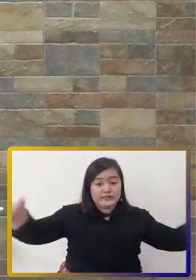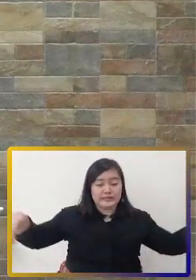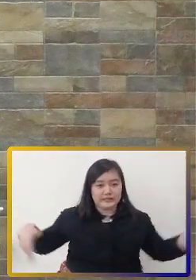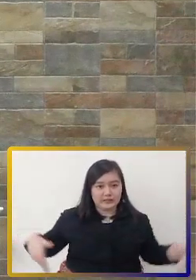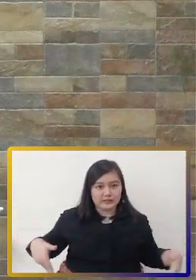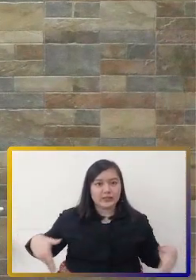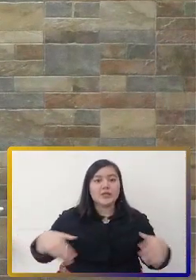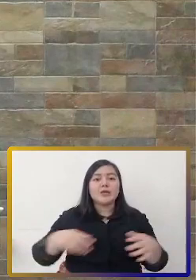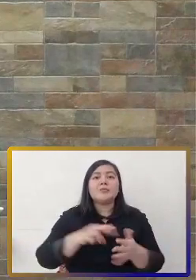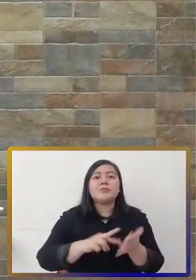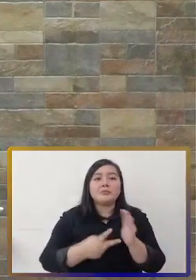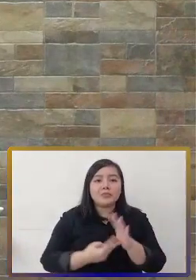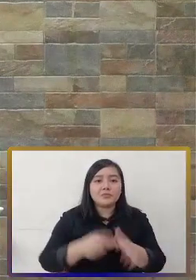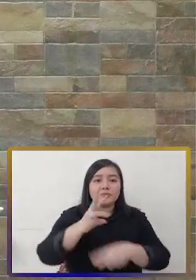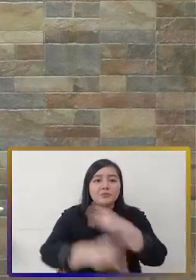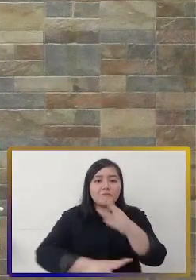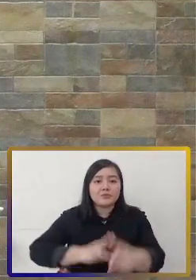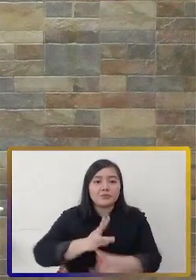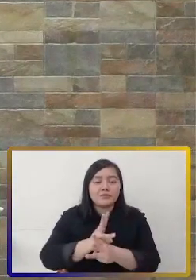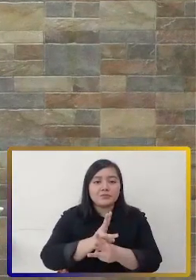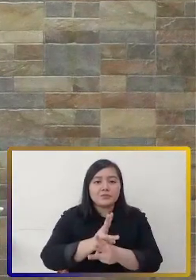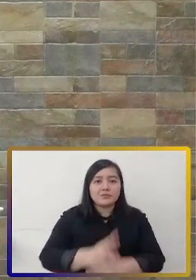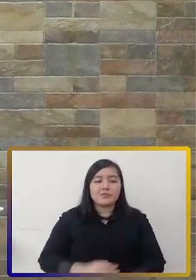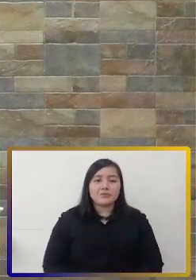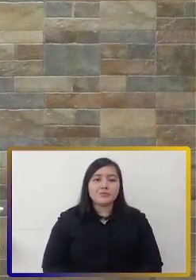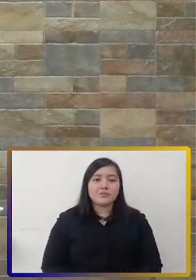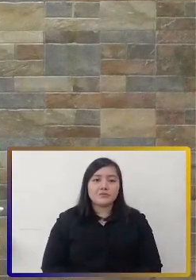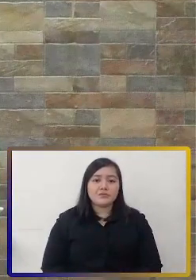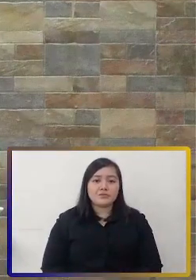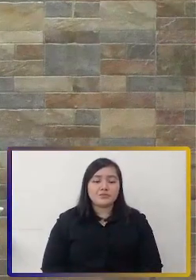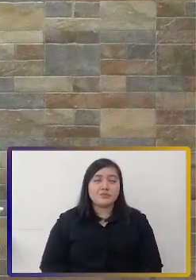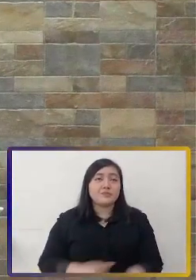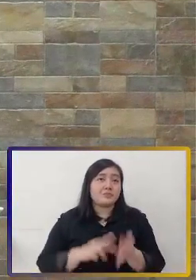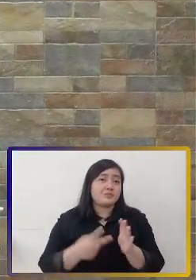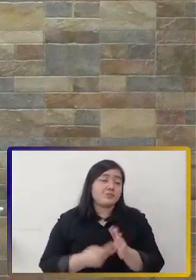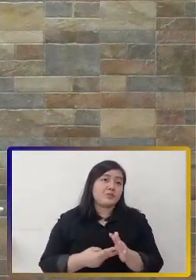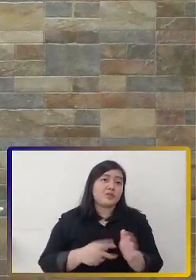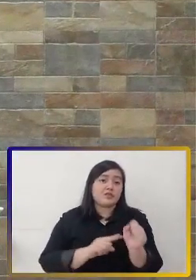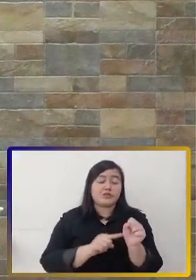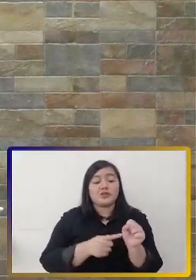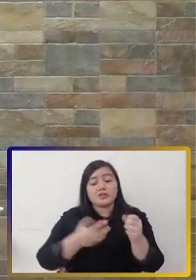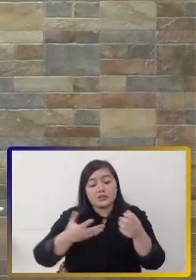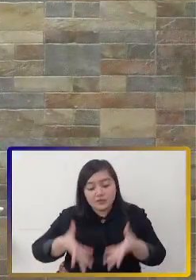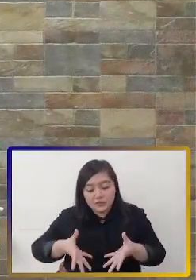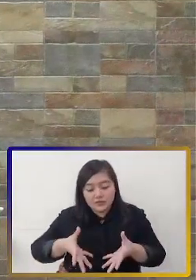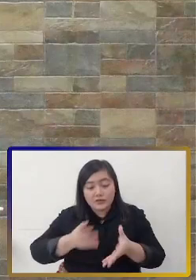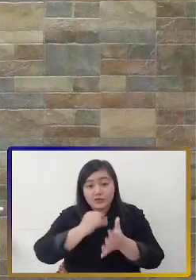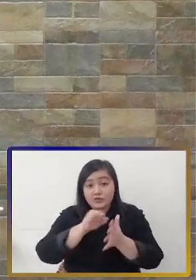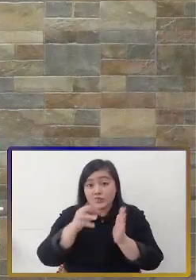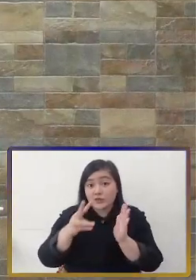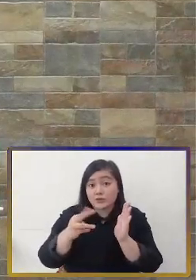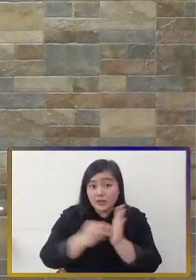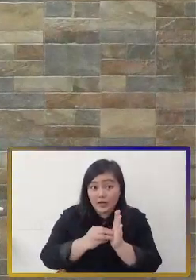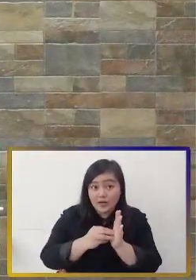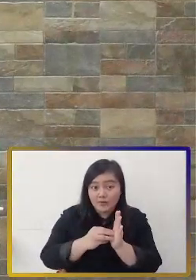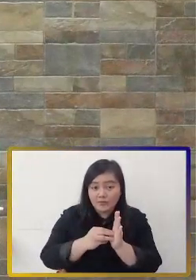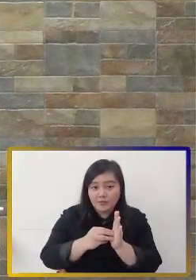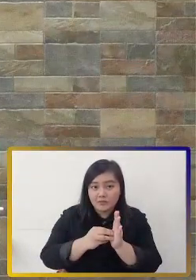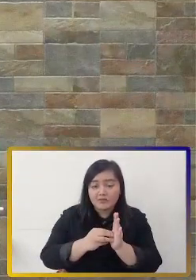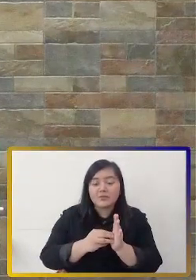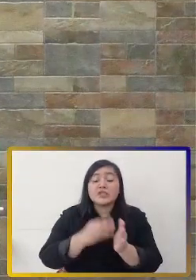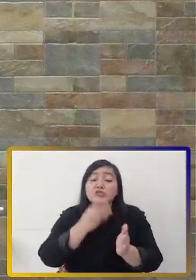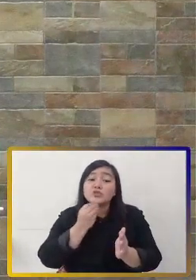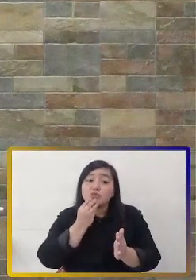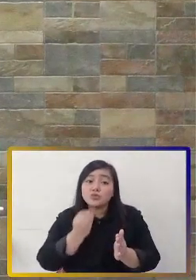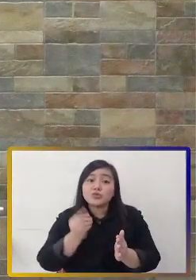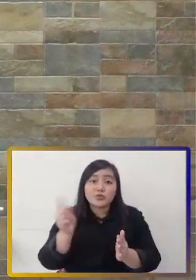mundo. So, yan po yung sinunod na pattern ng Panginoon Jesucristo. Mula doon sa lugar nila, to the Jew first.